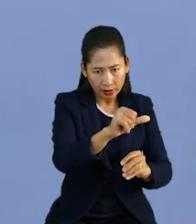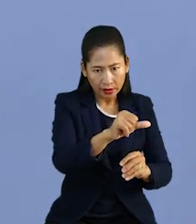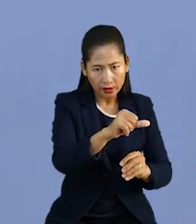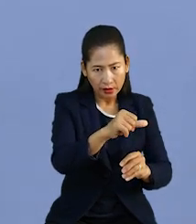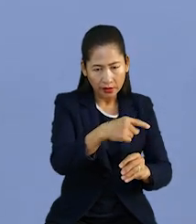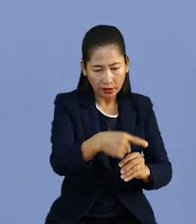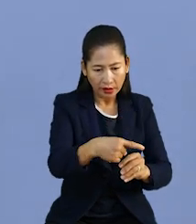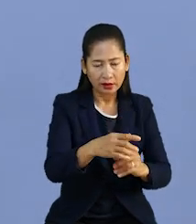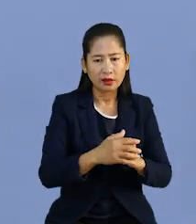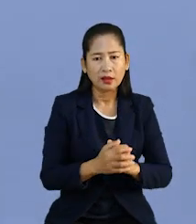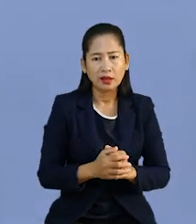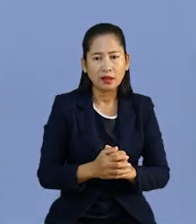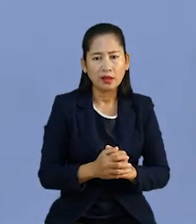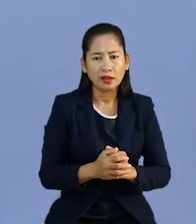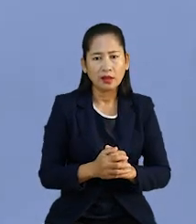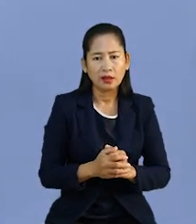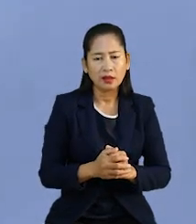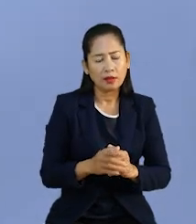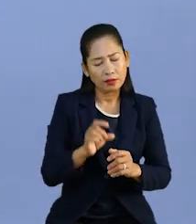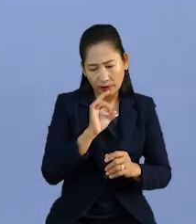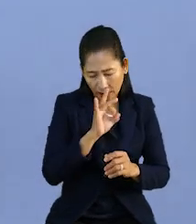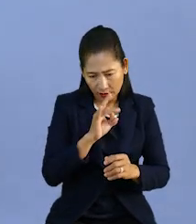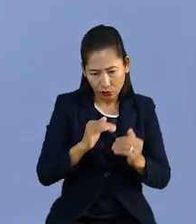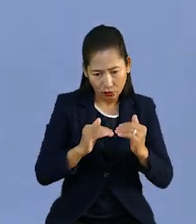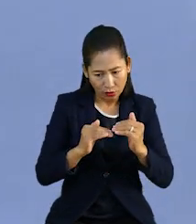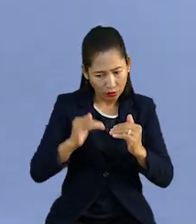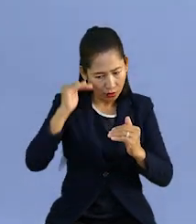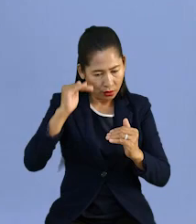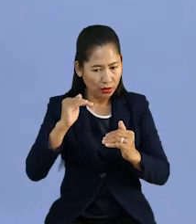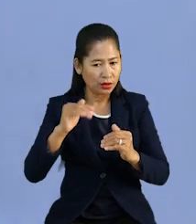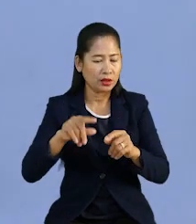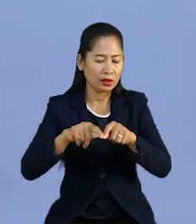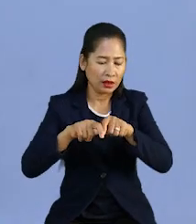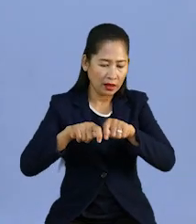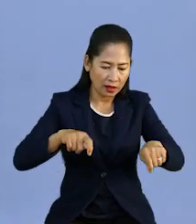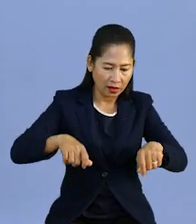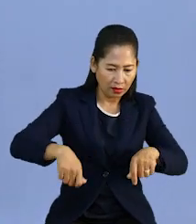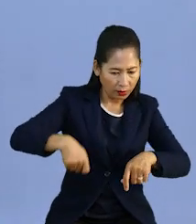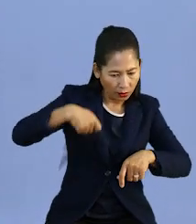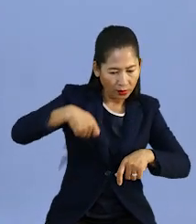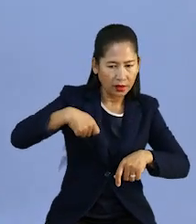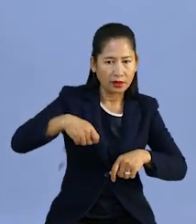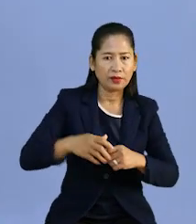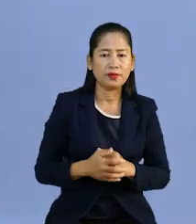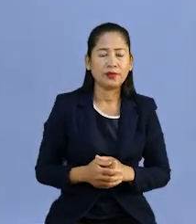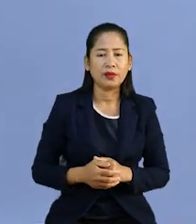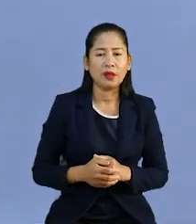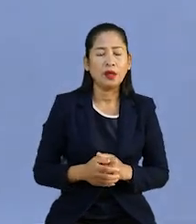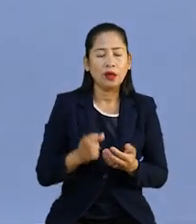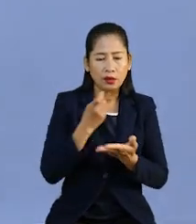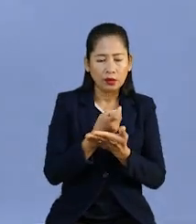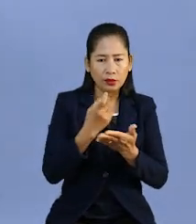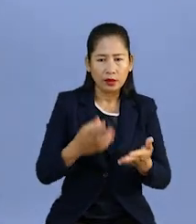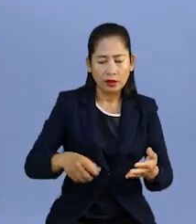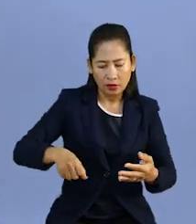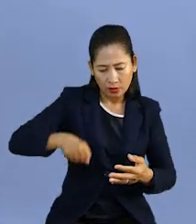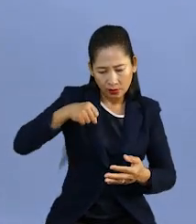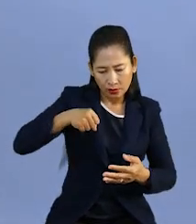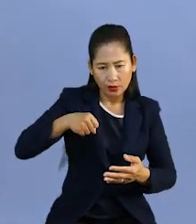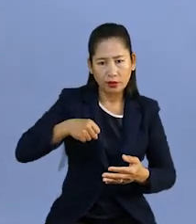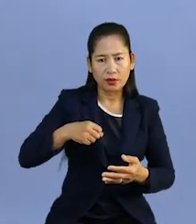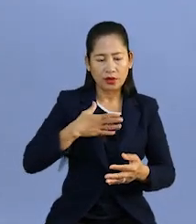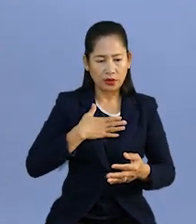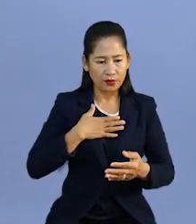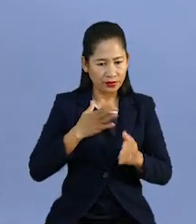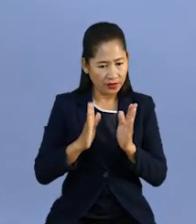bà miên mùi sai chẳng cứ viết bạc cốt chỉ lơ nâng đầm lấy nấy cả bầu chà đối chân này nông niêm chỉ